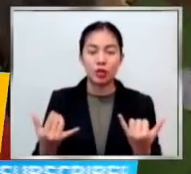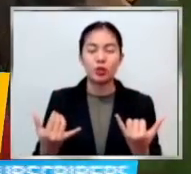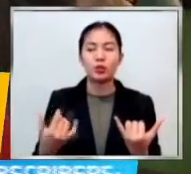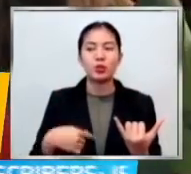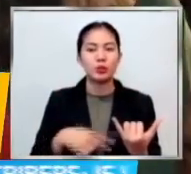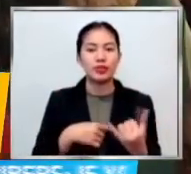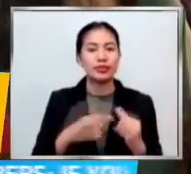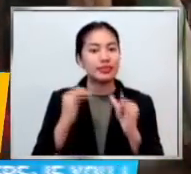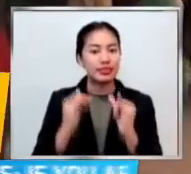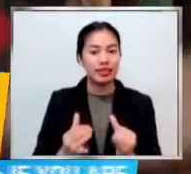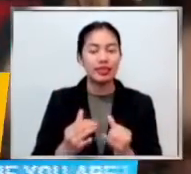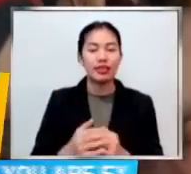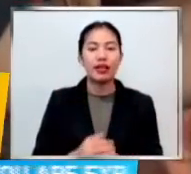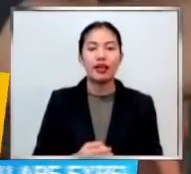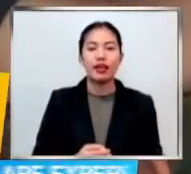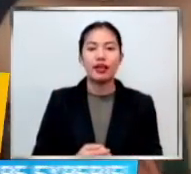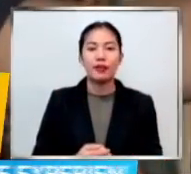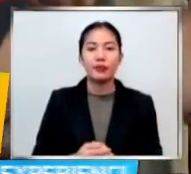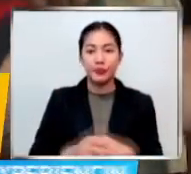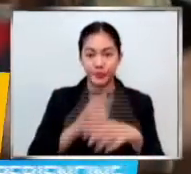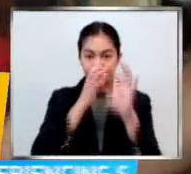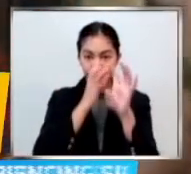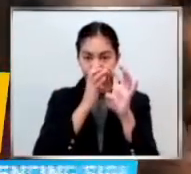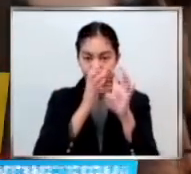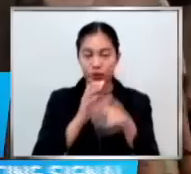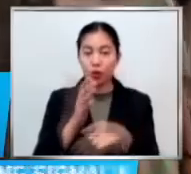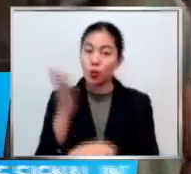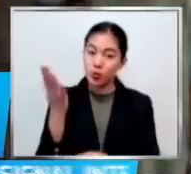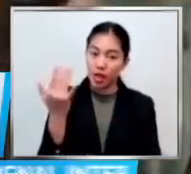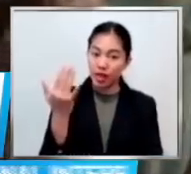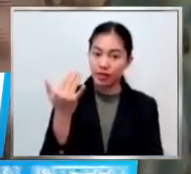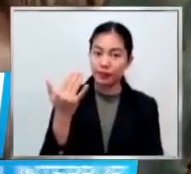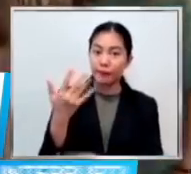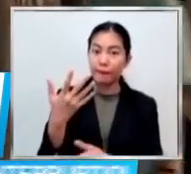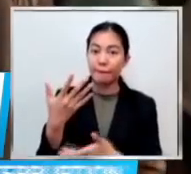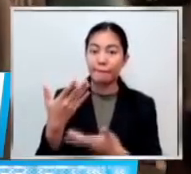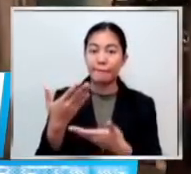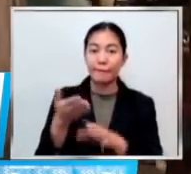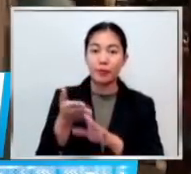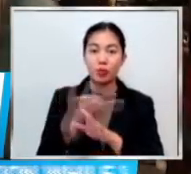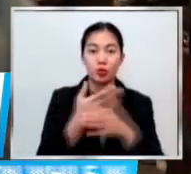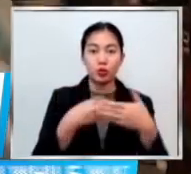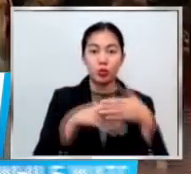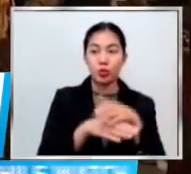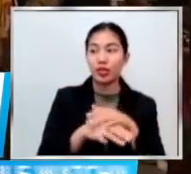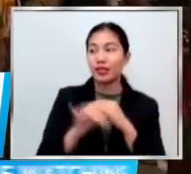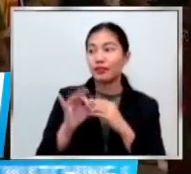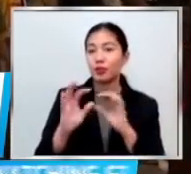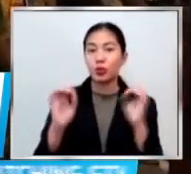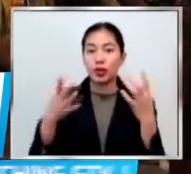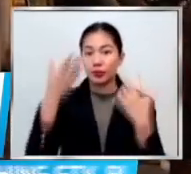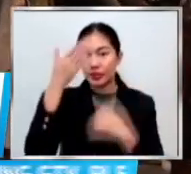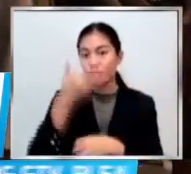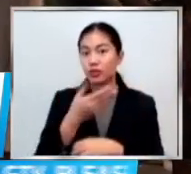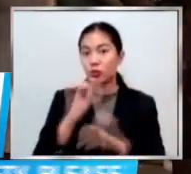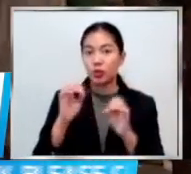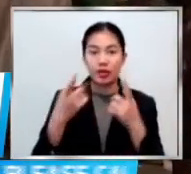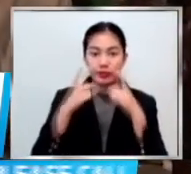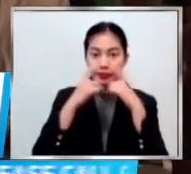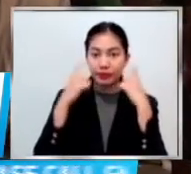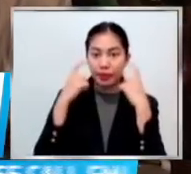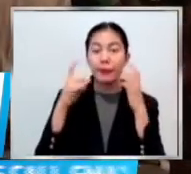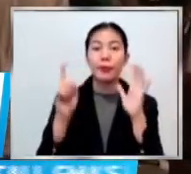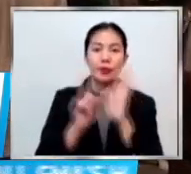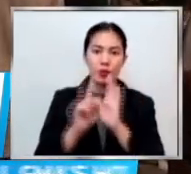yung bago sila pumasok. Kita nyo naman, merong ano dyan, no face shield, no face mask, no, wala